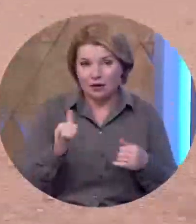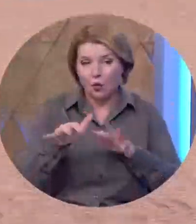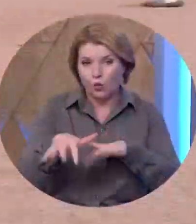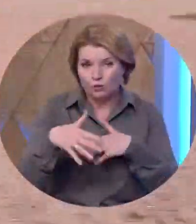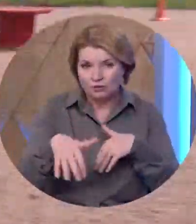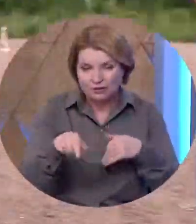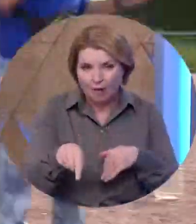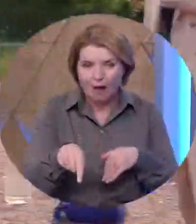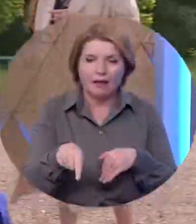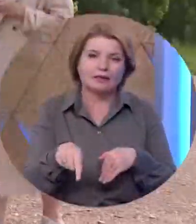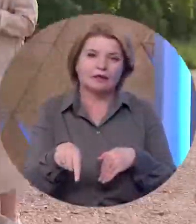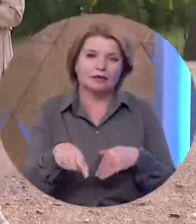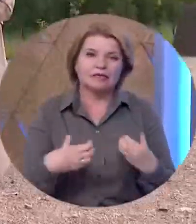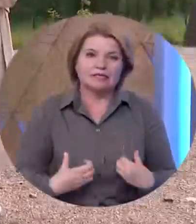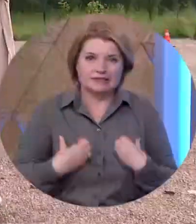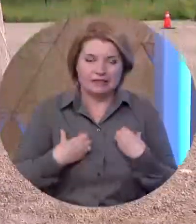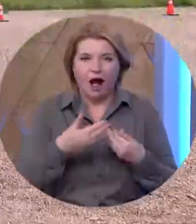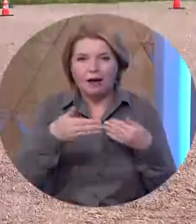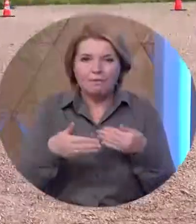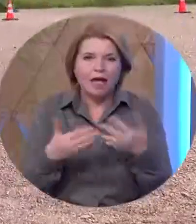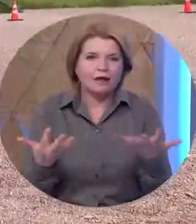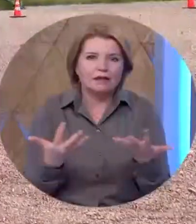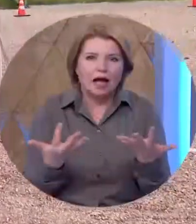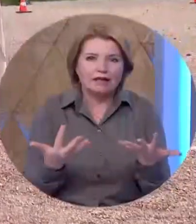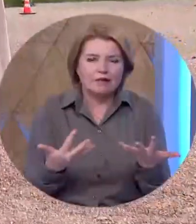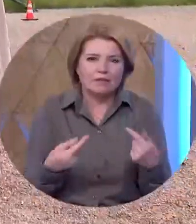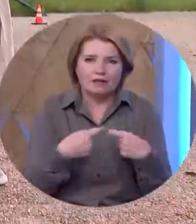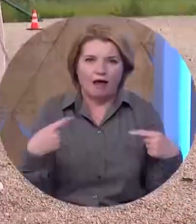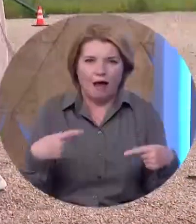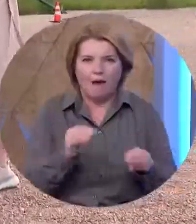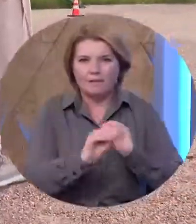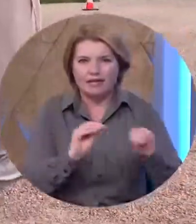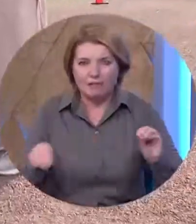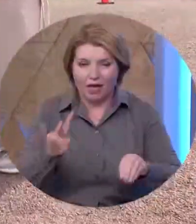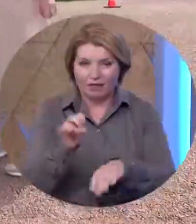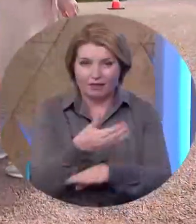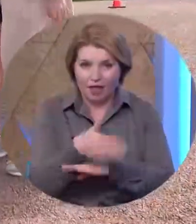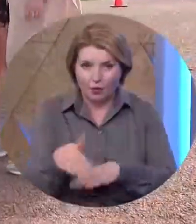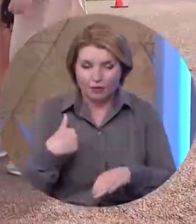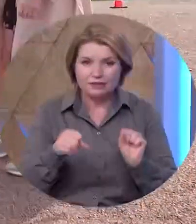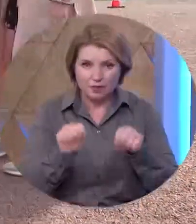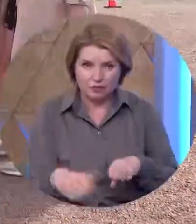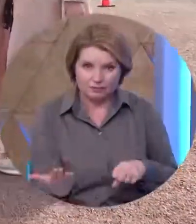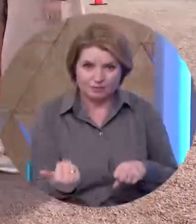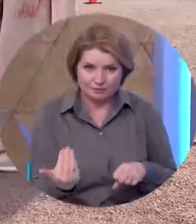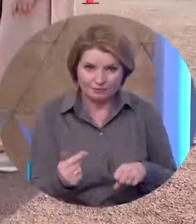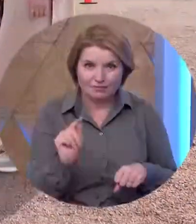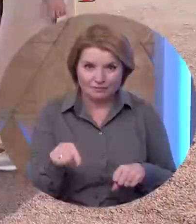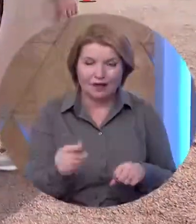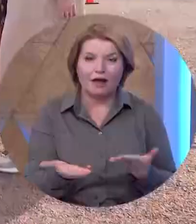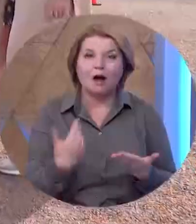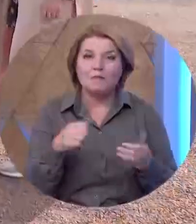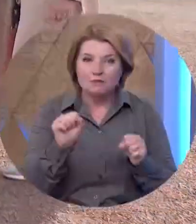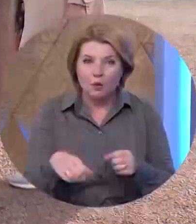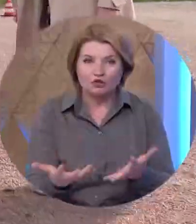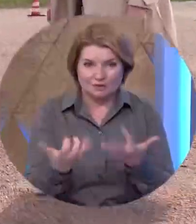допустим, страх перед какими-то предметами на улице, мы можем взять... Руна, иди сюда. Мы можем взять